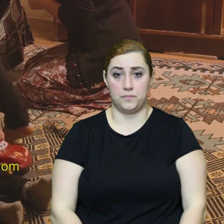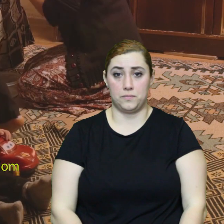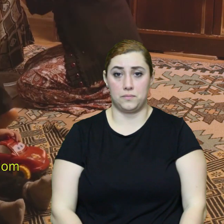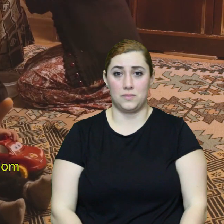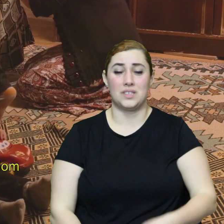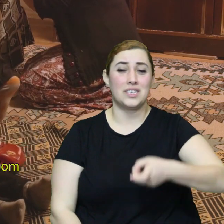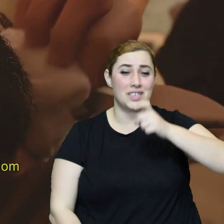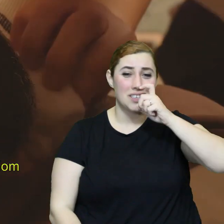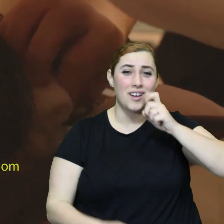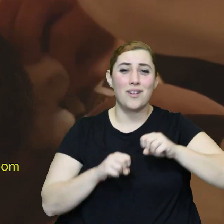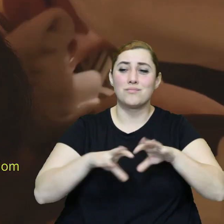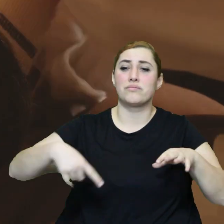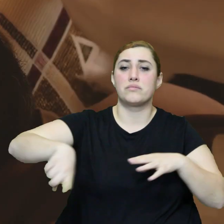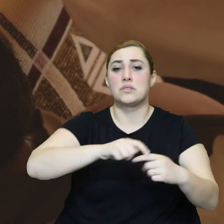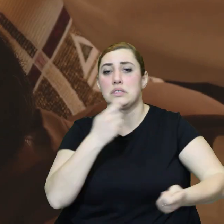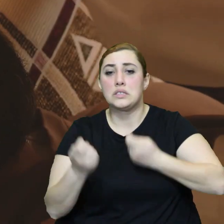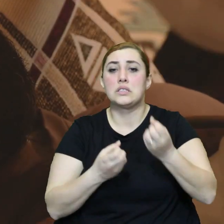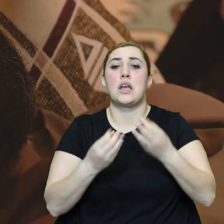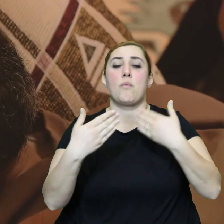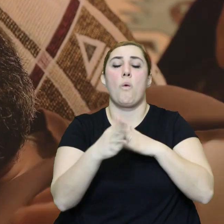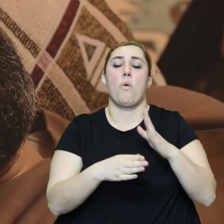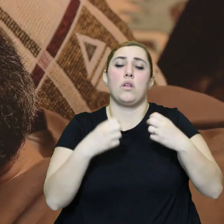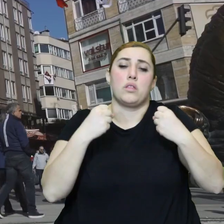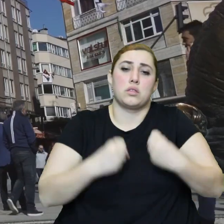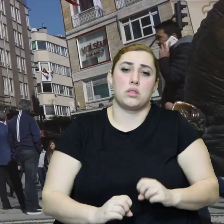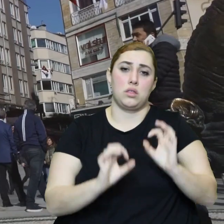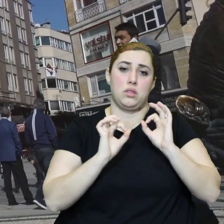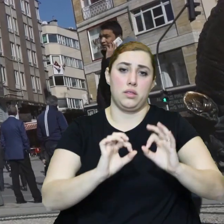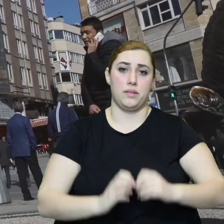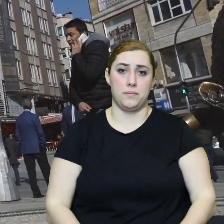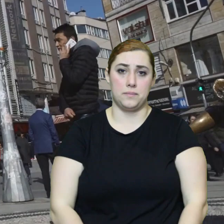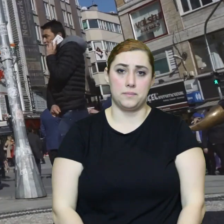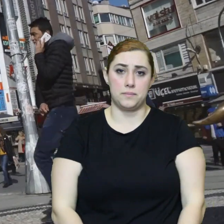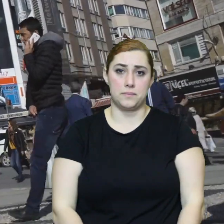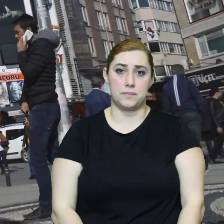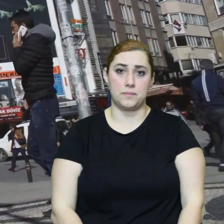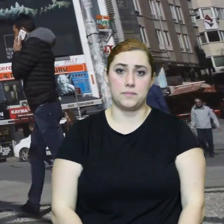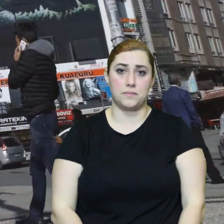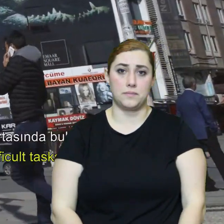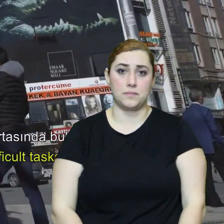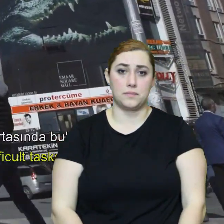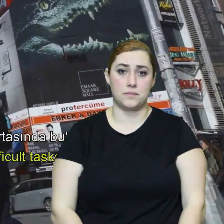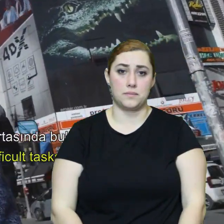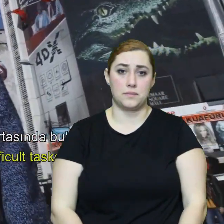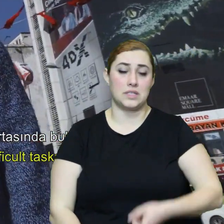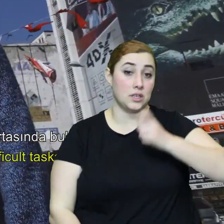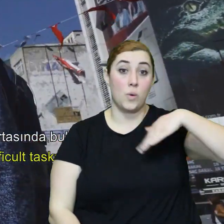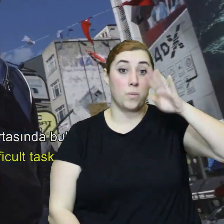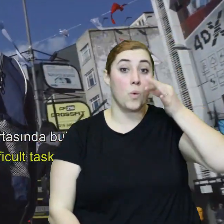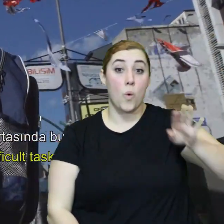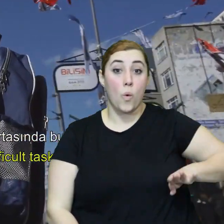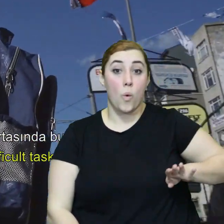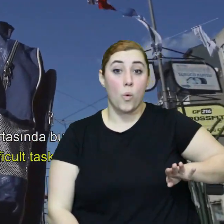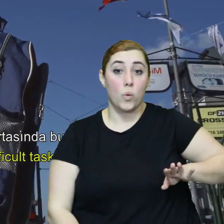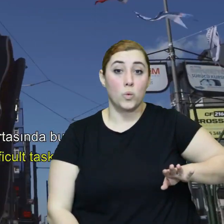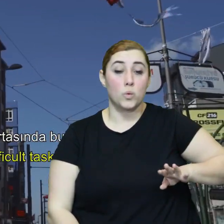Ne krallığı yönetebiliyormuş ne de odasından çıkabiliyormuş. 10 yaşlarındaki abi şehir merkezinde. Kralın büyük oğlu ise